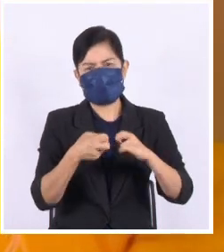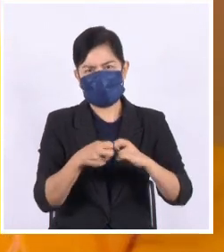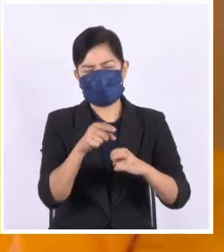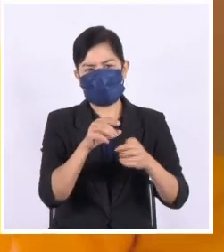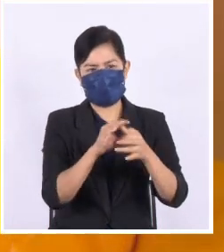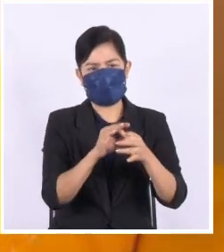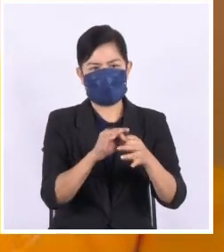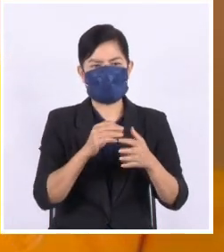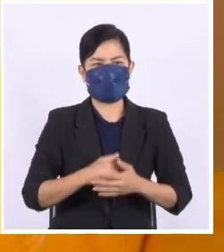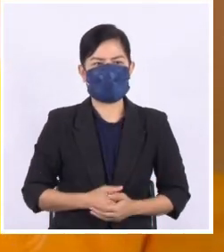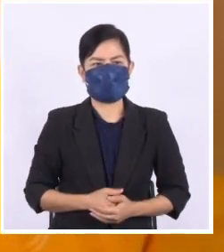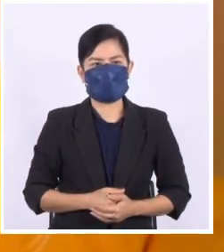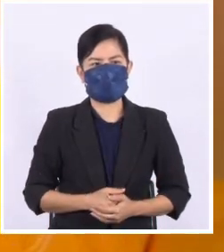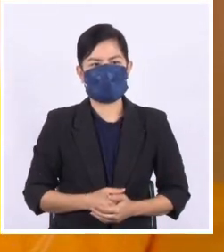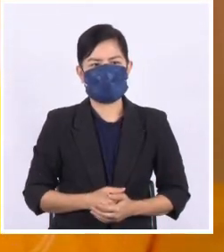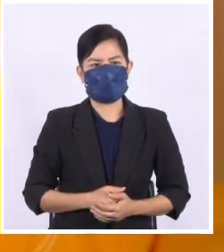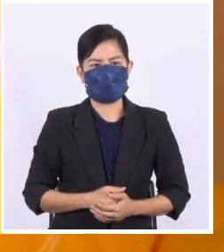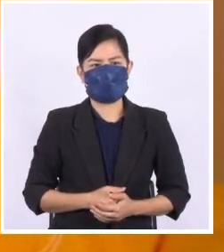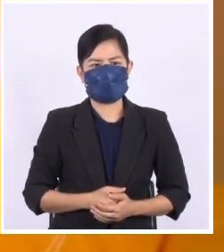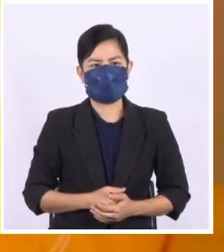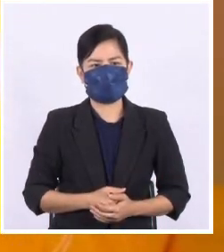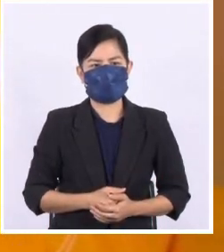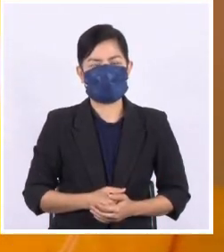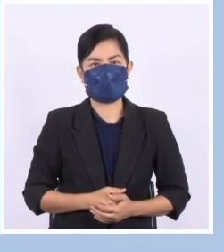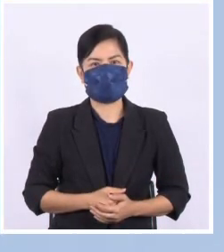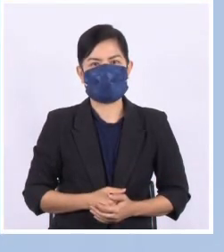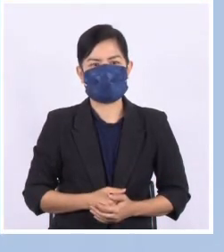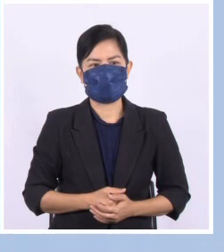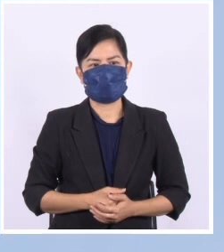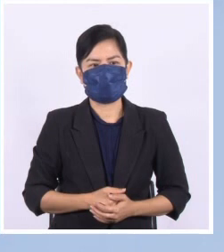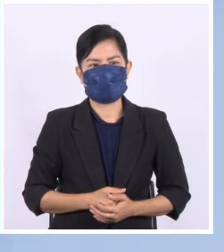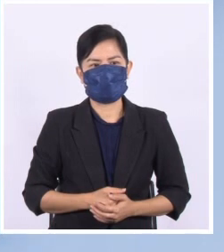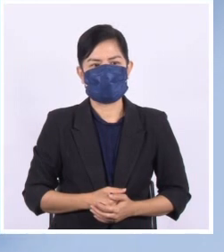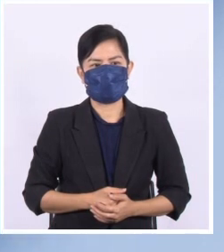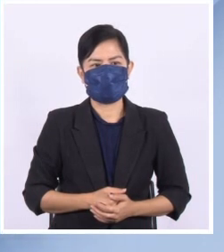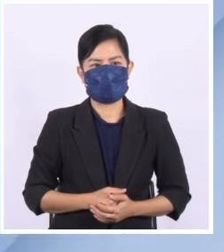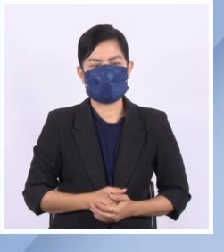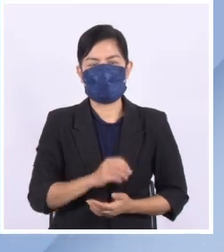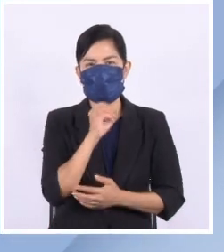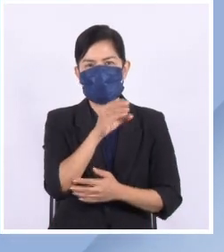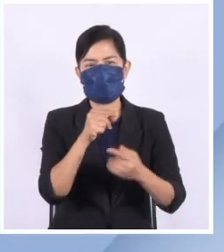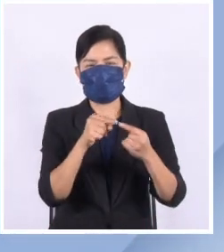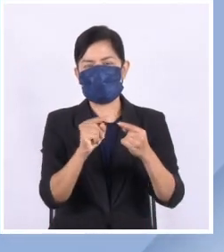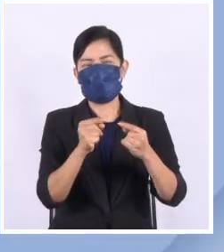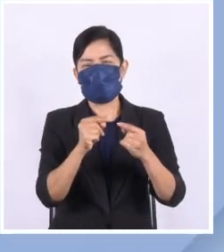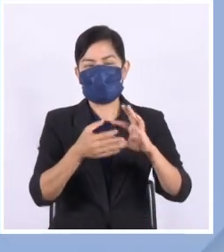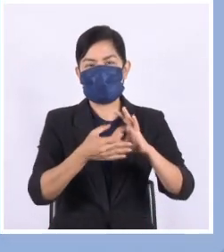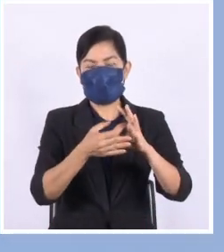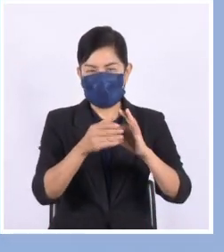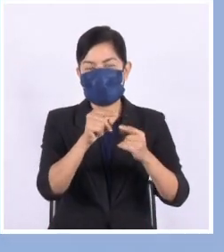ลกด้วยพอได้นะพอได้เลย เป็นนักวิ่งวิ่งไล่ตาม อาชีพเป็นนักวิ่งมาก่อนวิ่งอะไรก็ไม่รู้บ